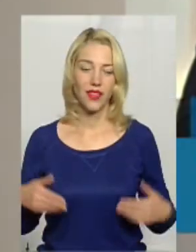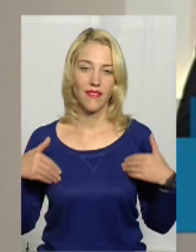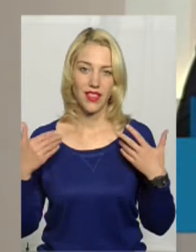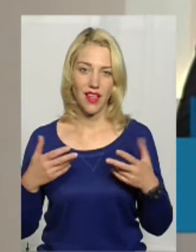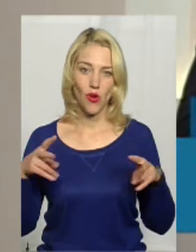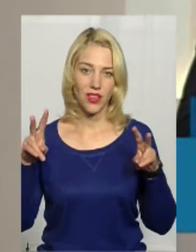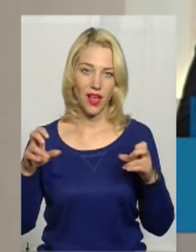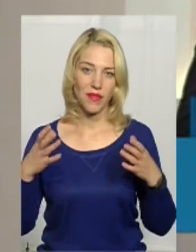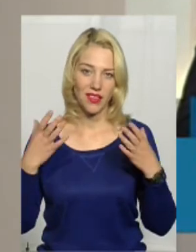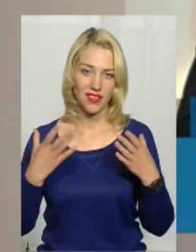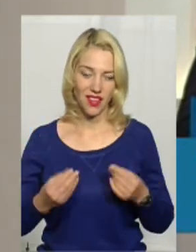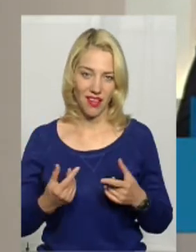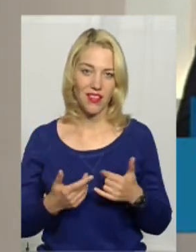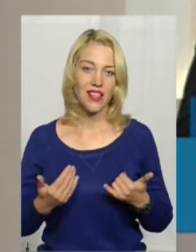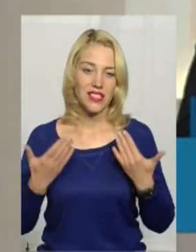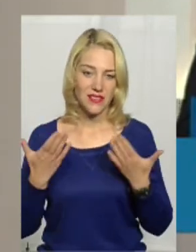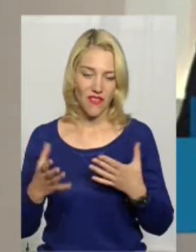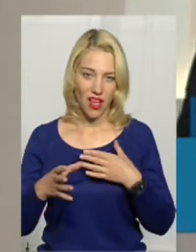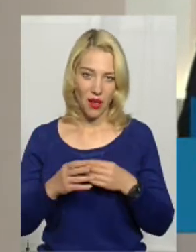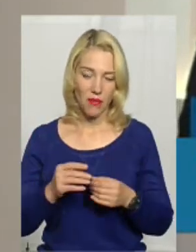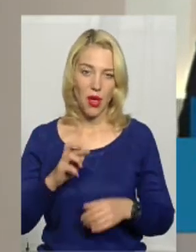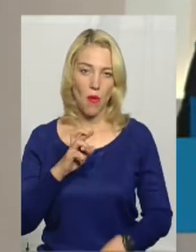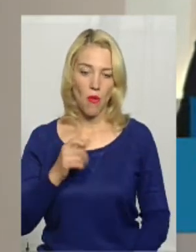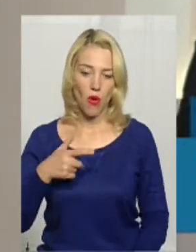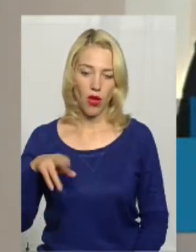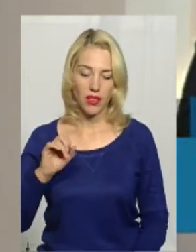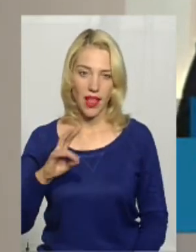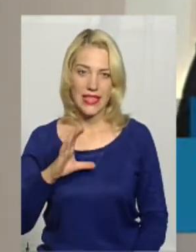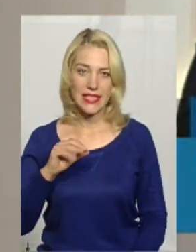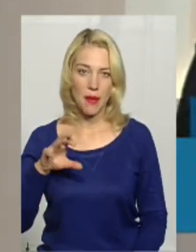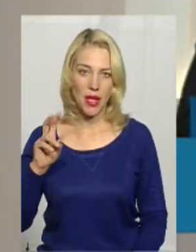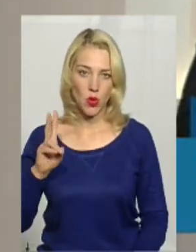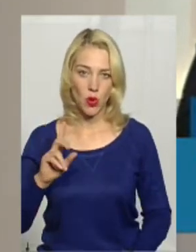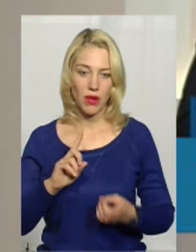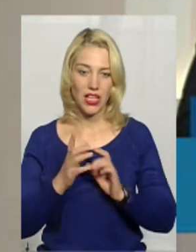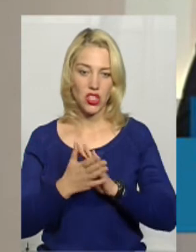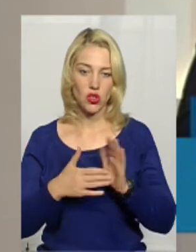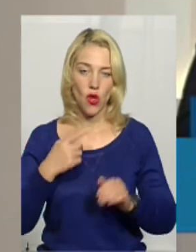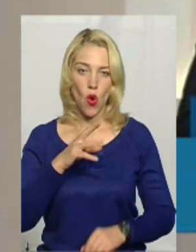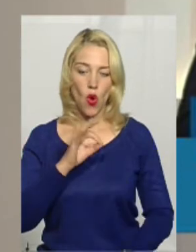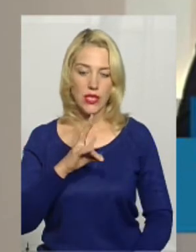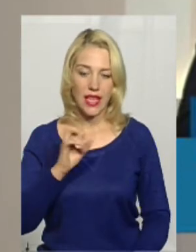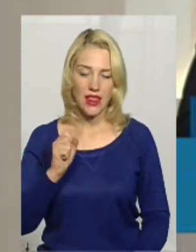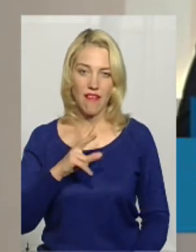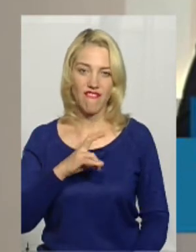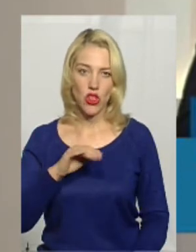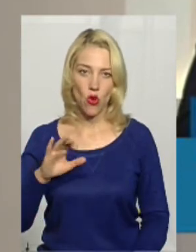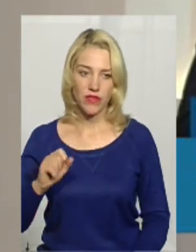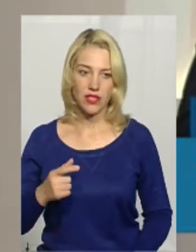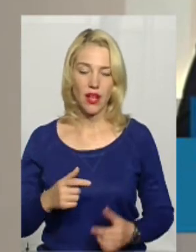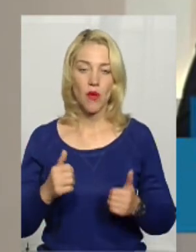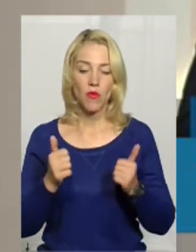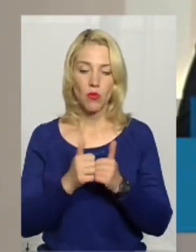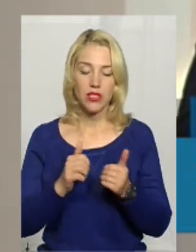Вітаємо у темі дня. З вами Богдан Семенюк. На жестову мову перекладає Оксана Фіновська. Сьогодні поблизу Кам'янця-Подільського, Ямполя